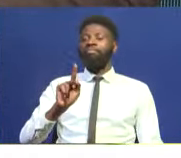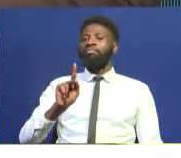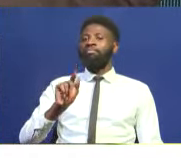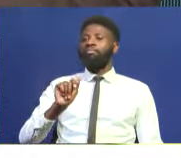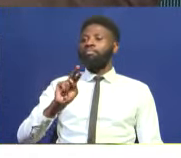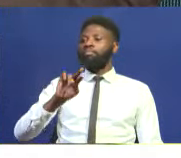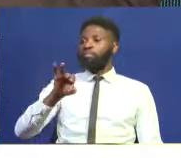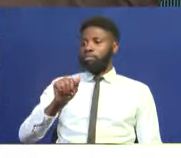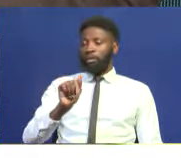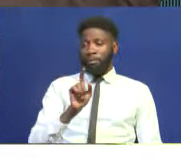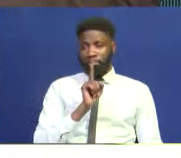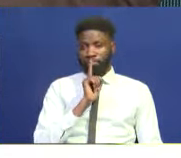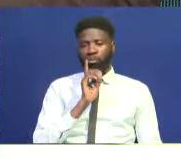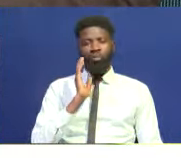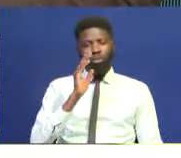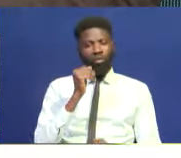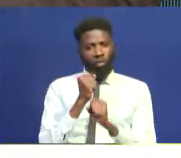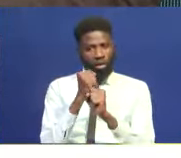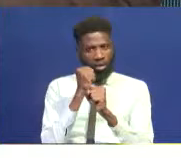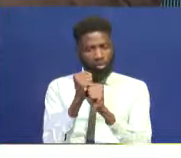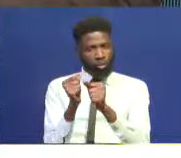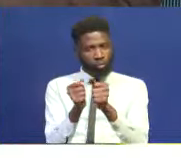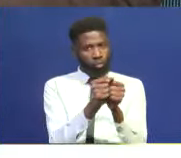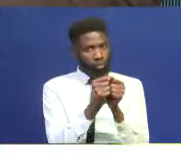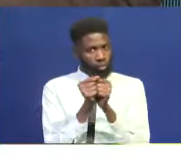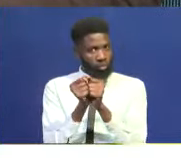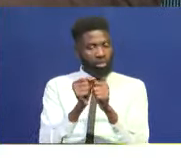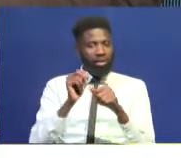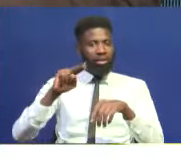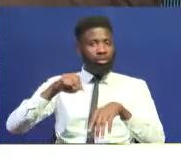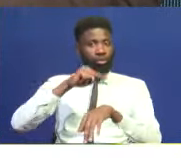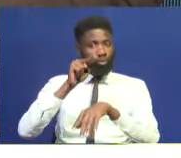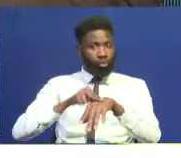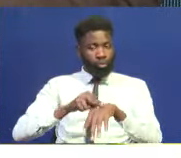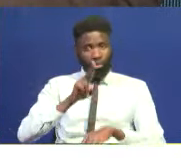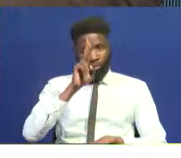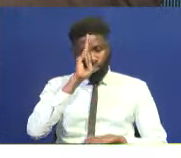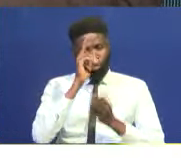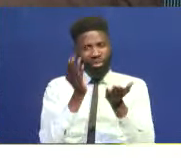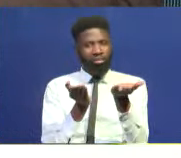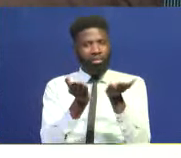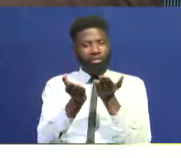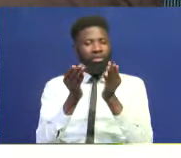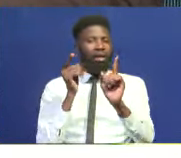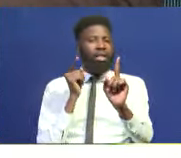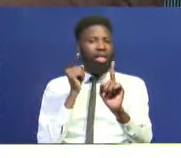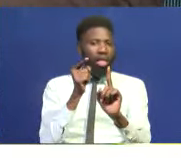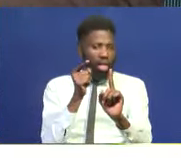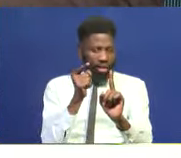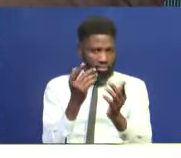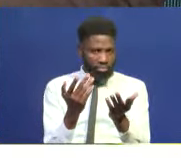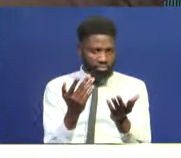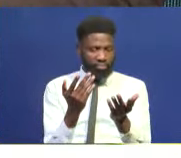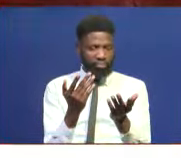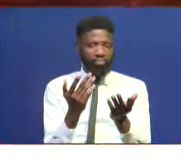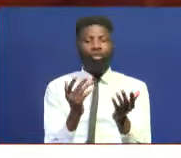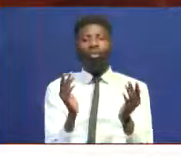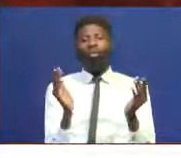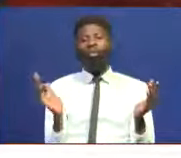Kanja alisema atashirikiana na tume ya taifa ya huduma ya polisi ili kuboresha maslahi ya maafisa wa polisi.